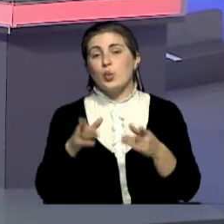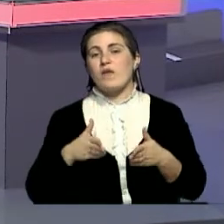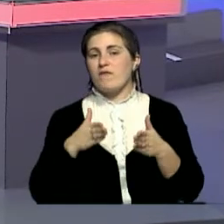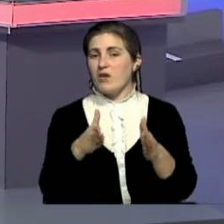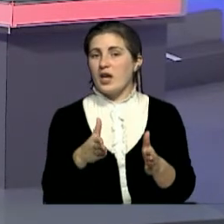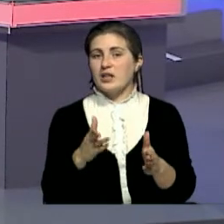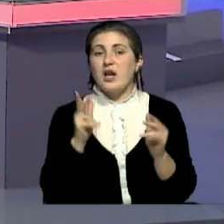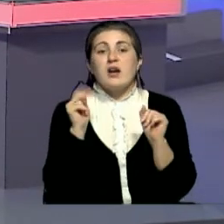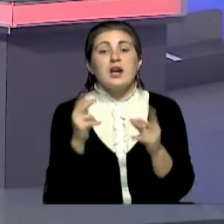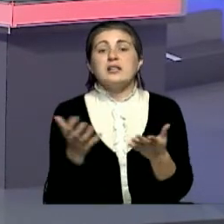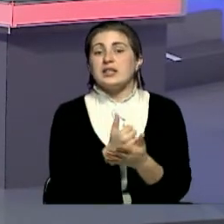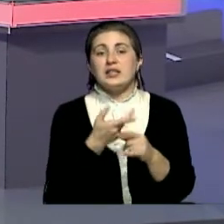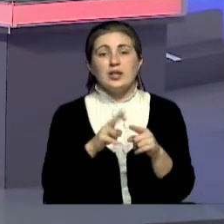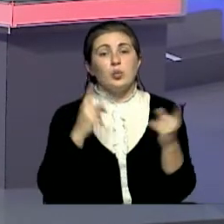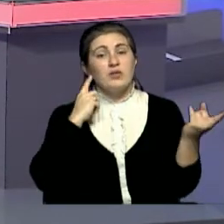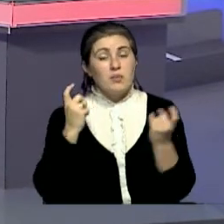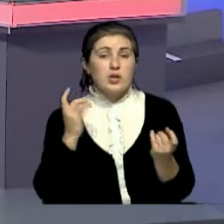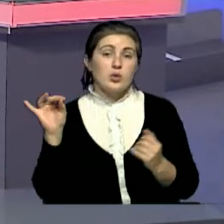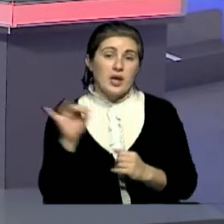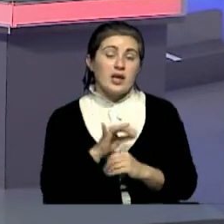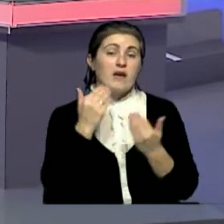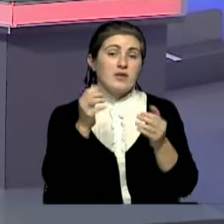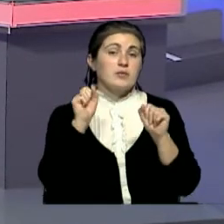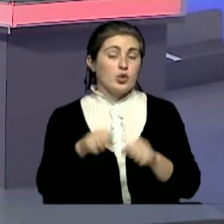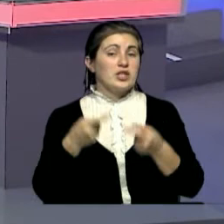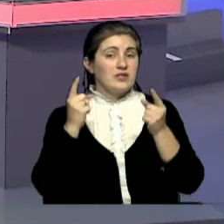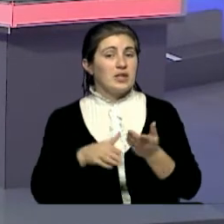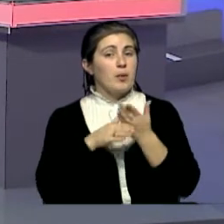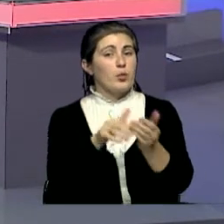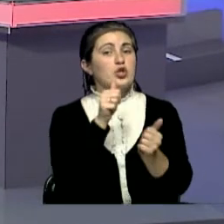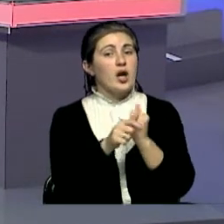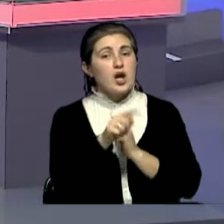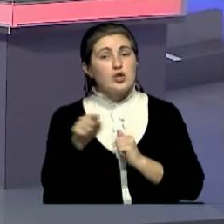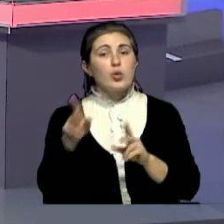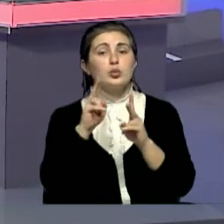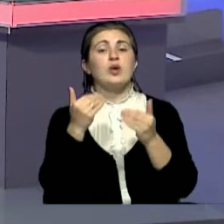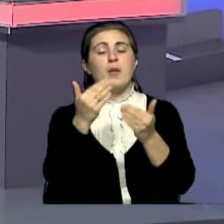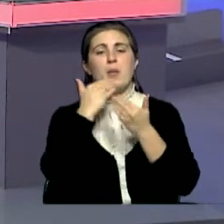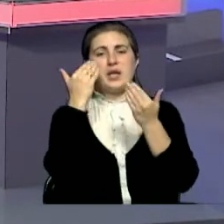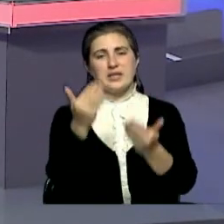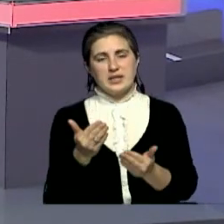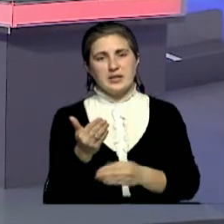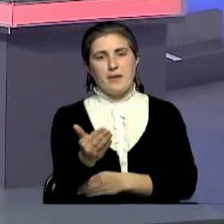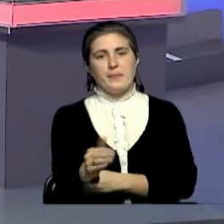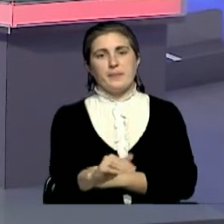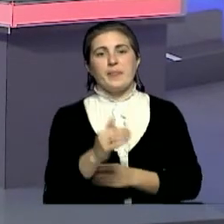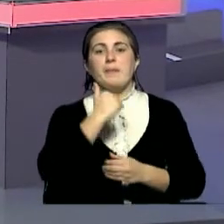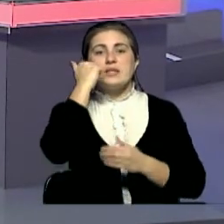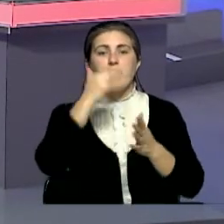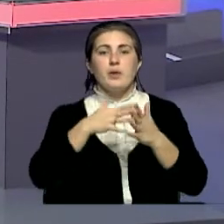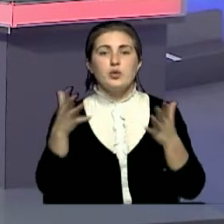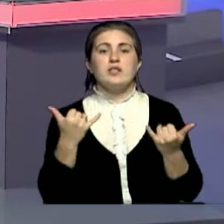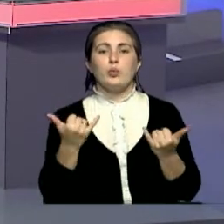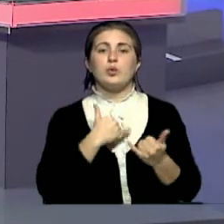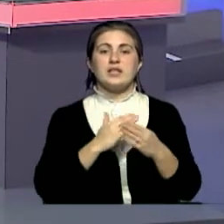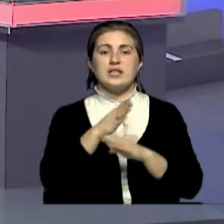как находить эту информацию, и вы сможете действительно помочь каждому, кто к вам обратился. Спасибо большое. Сегодня у